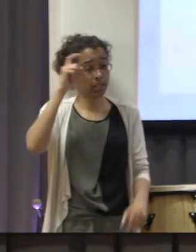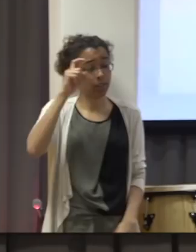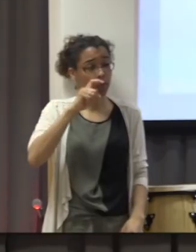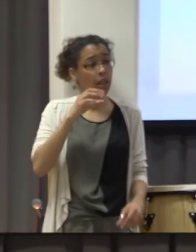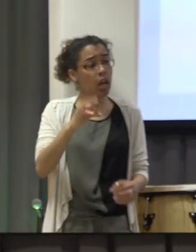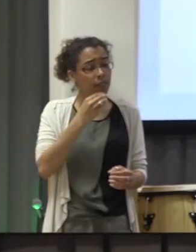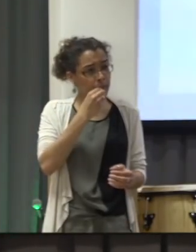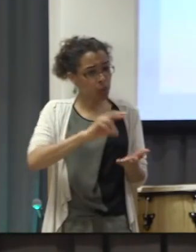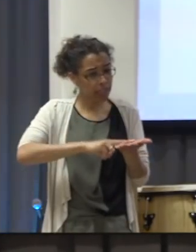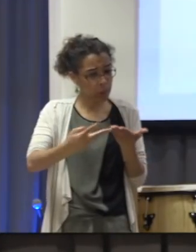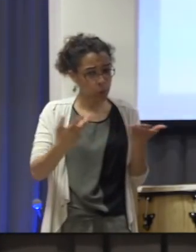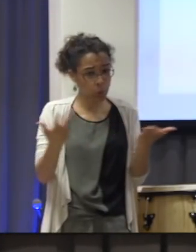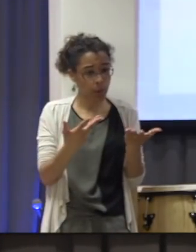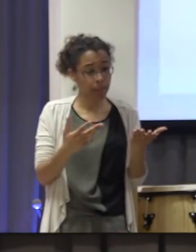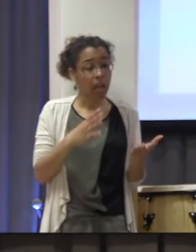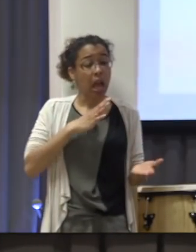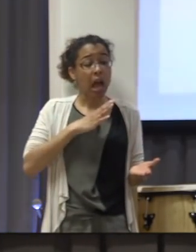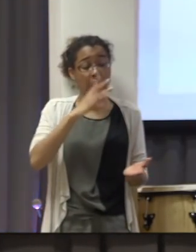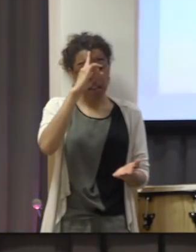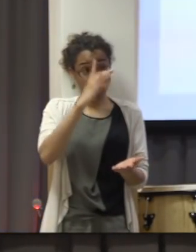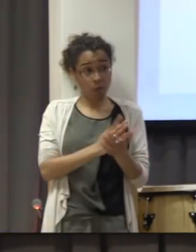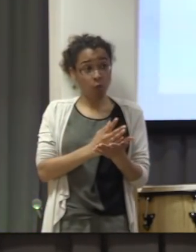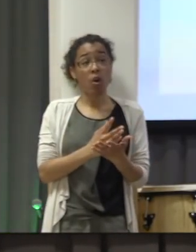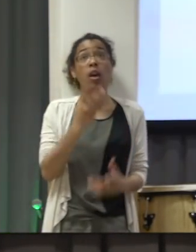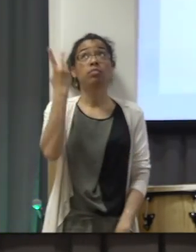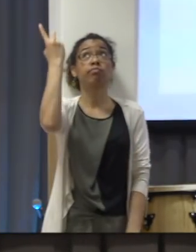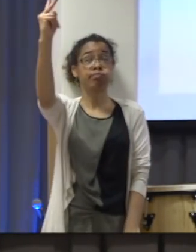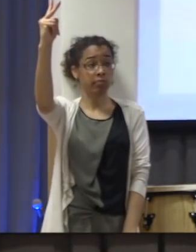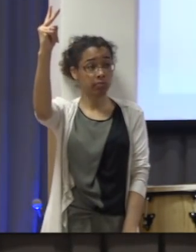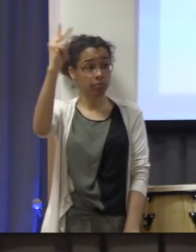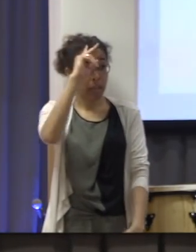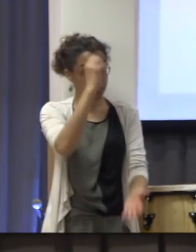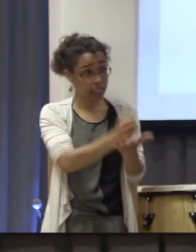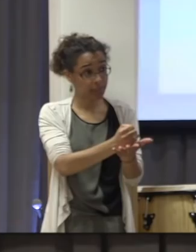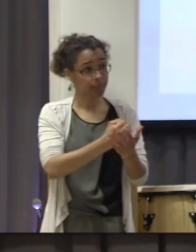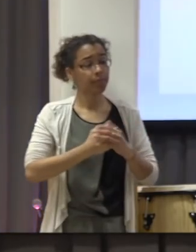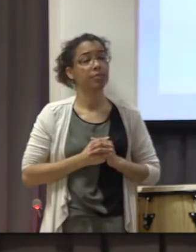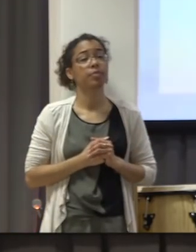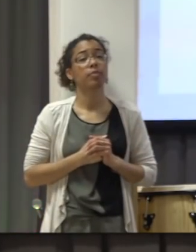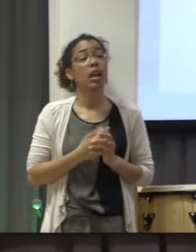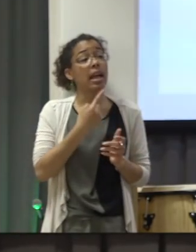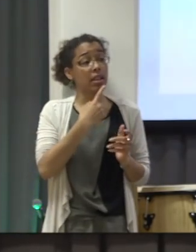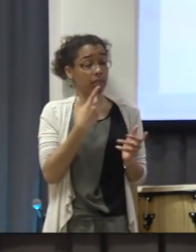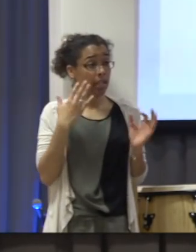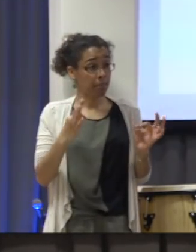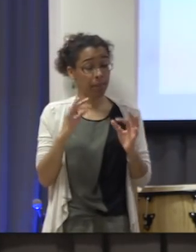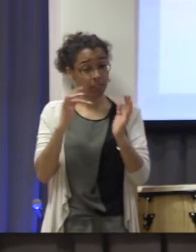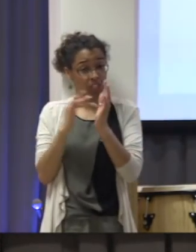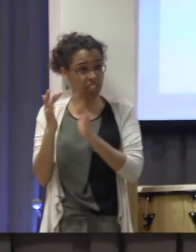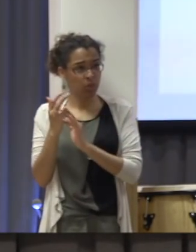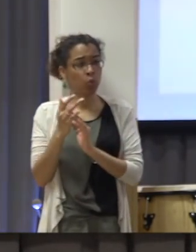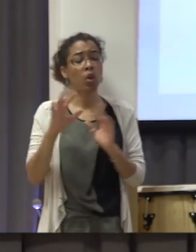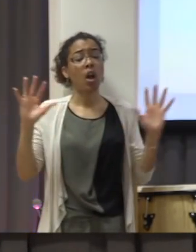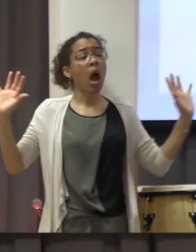une bonne traduction, ayez la foi de Dieu. Amen. C'est-à-dire que de la même façon que Jésus a maudit ce